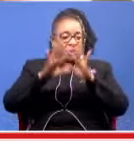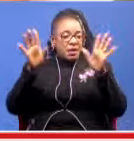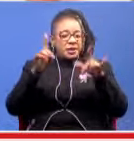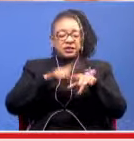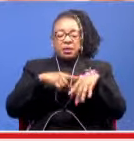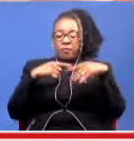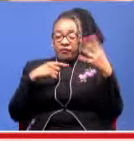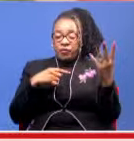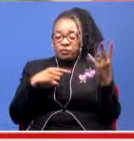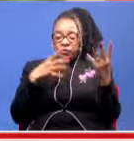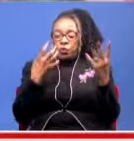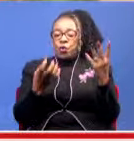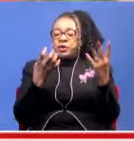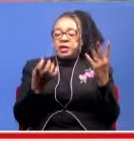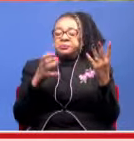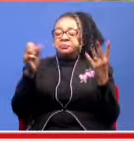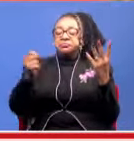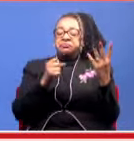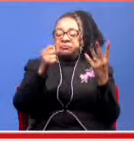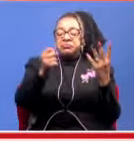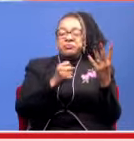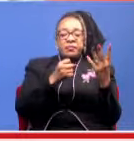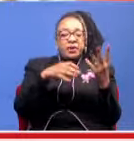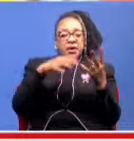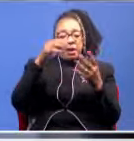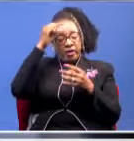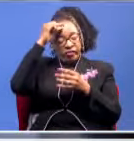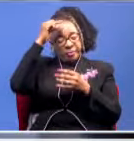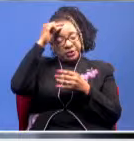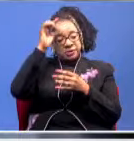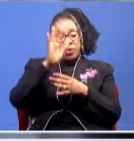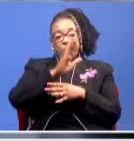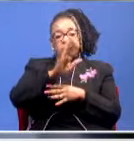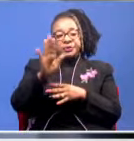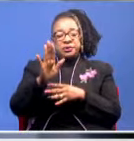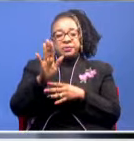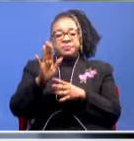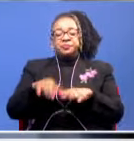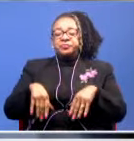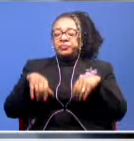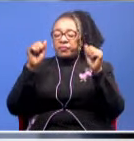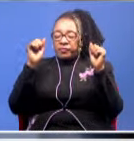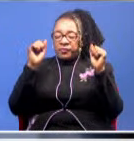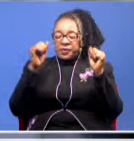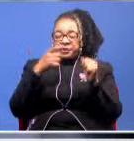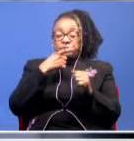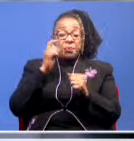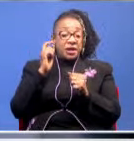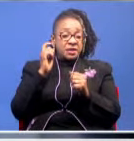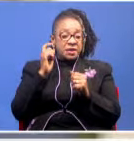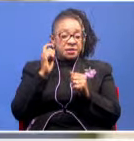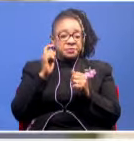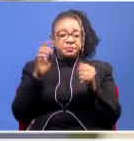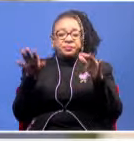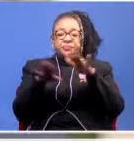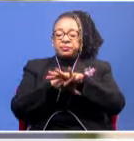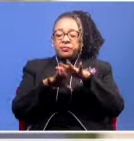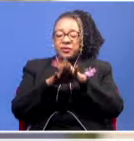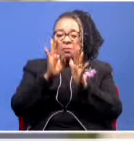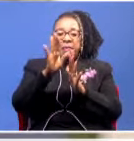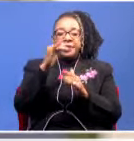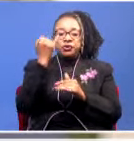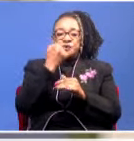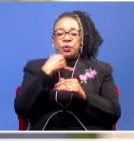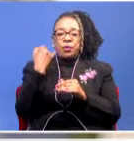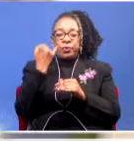wa chama cha ODM kuteuliwa kuingia serikalini. Hao ni mwenyekiti wa chama hicho Wycliffe Oparanya, naibu wake Hassan Joho,